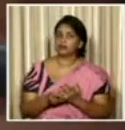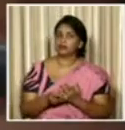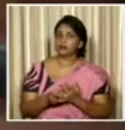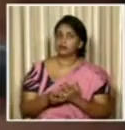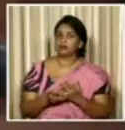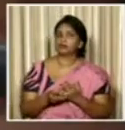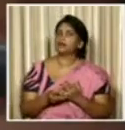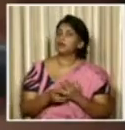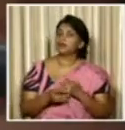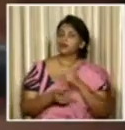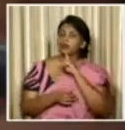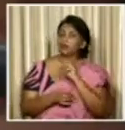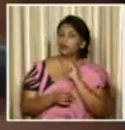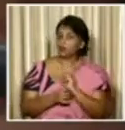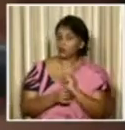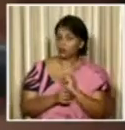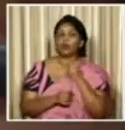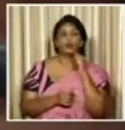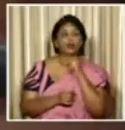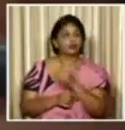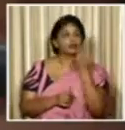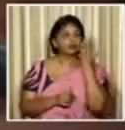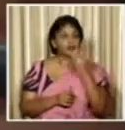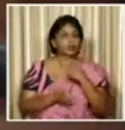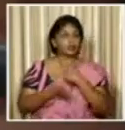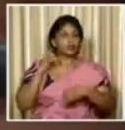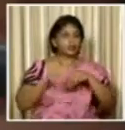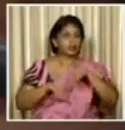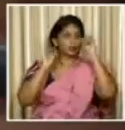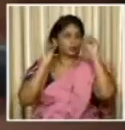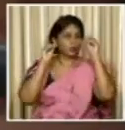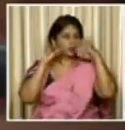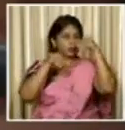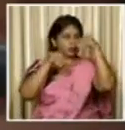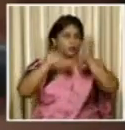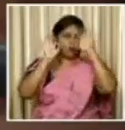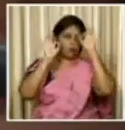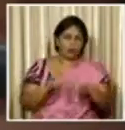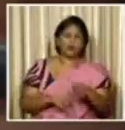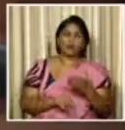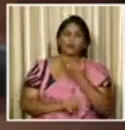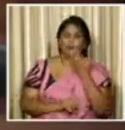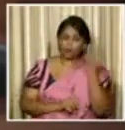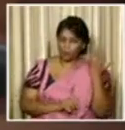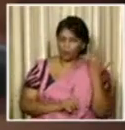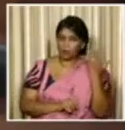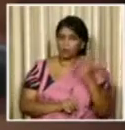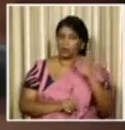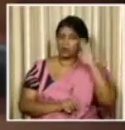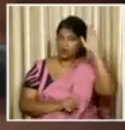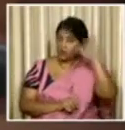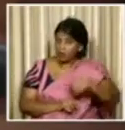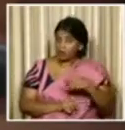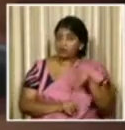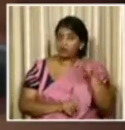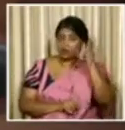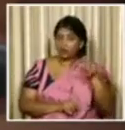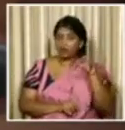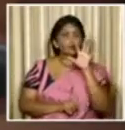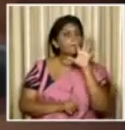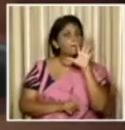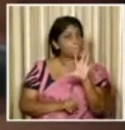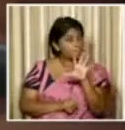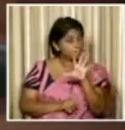ඒ කියන්නේ මොකද්ද ඒකෙන් හැඟවෙනවා ඡන්දේ නොදී ඉඳීමට හැකියාවක් තිබෙන බව පැමිණ සිට මන්ත්‍රීවරුන්ගේ පස් දෙනෙක්